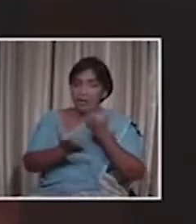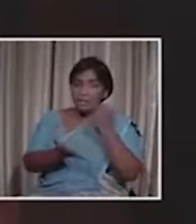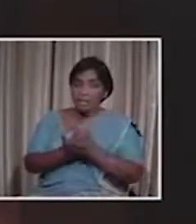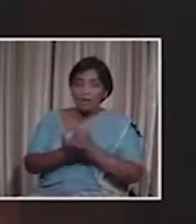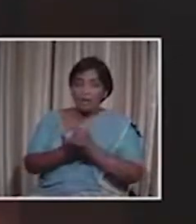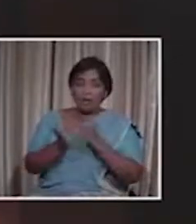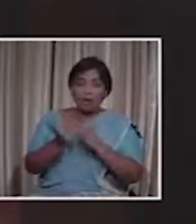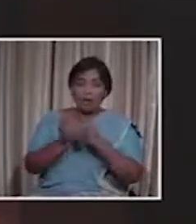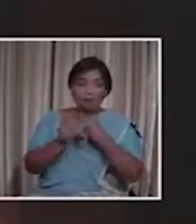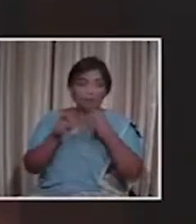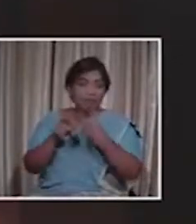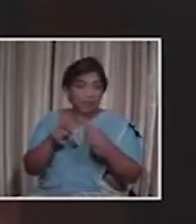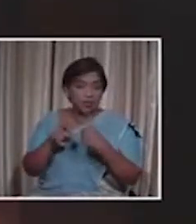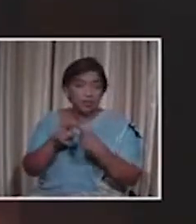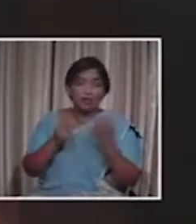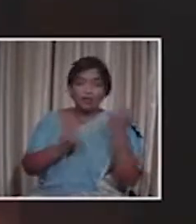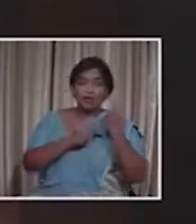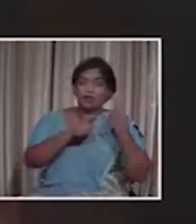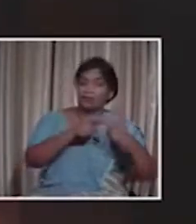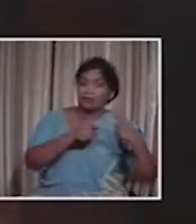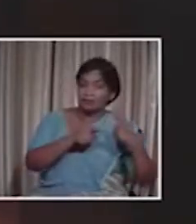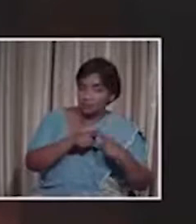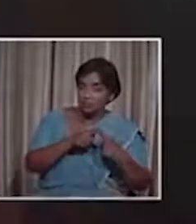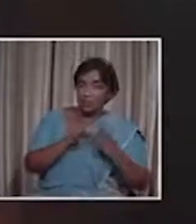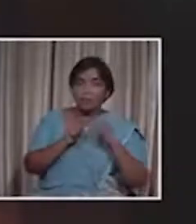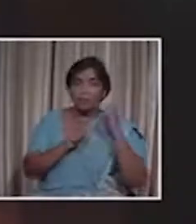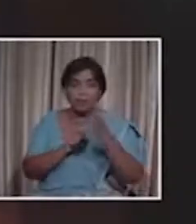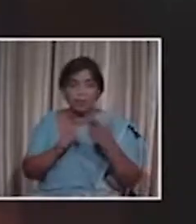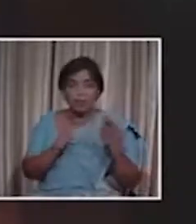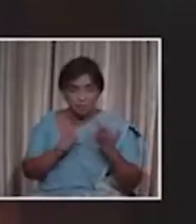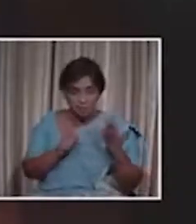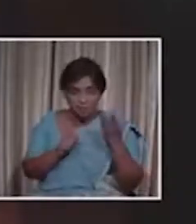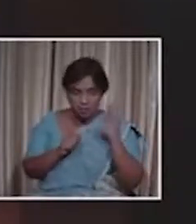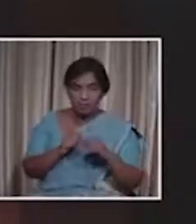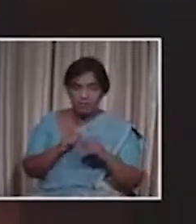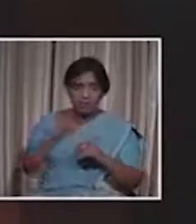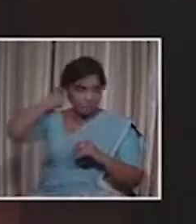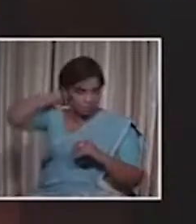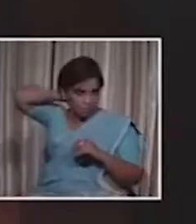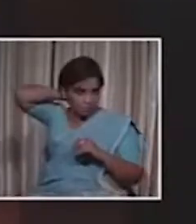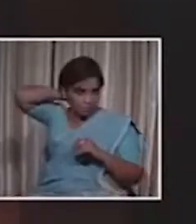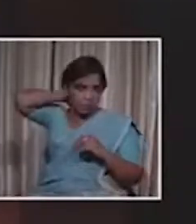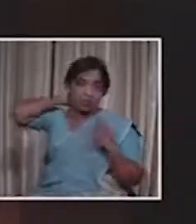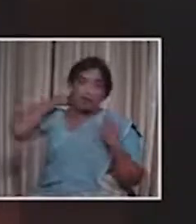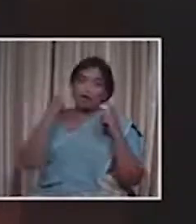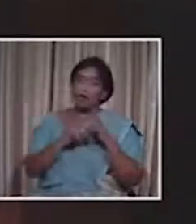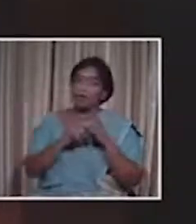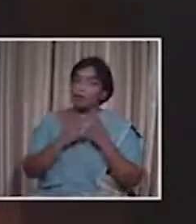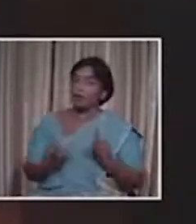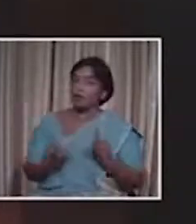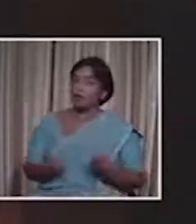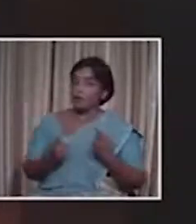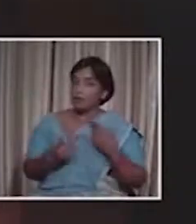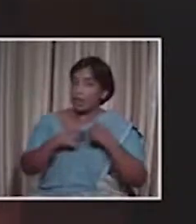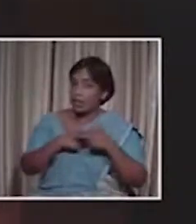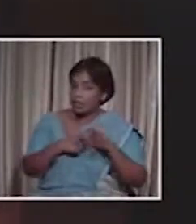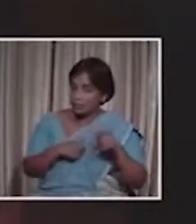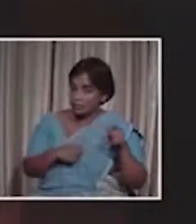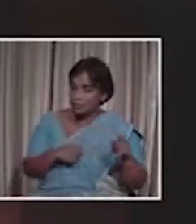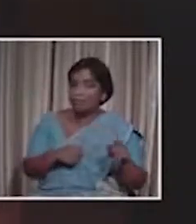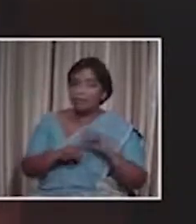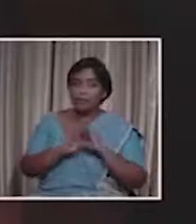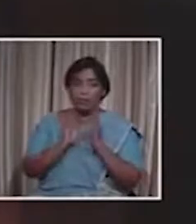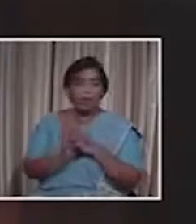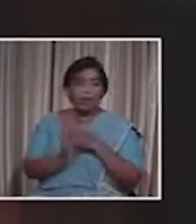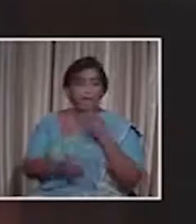தள்ளப்பட்டுள்ளனர். அதற்கு மேலதிகமாக மின்வெட்டு காரணமாகவும் இந்த துறைகள் பாதிக்கப்பட்டுள்ளன. இந்த நிலை தொடரும் பட்சத்தில் வேலை வாய்ப்பை இழக்கும் நிலை ஏற்படும். அதே